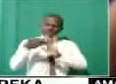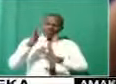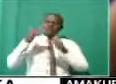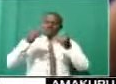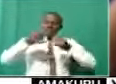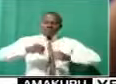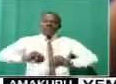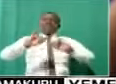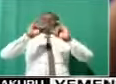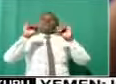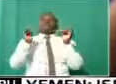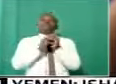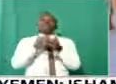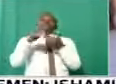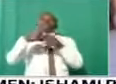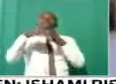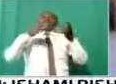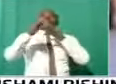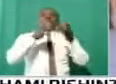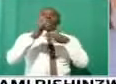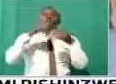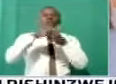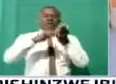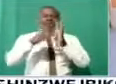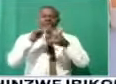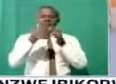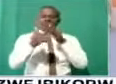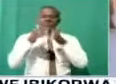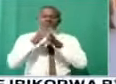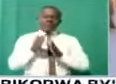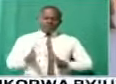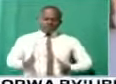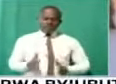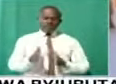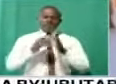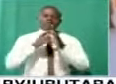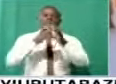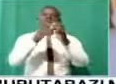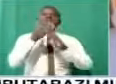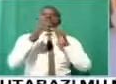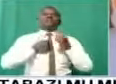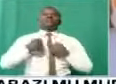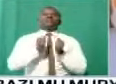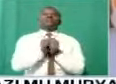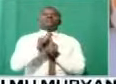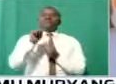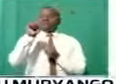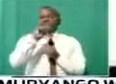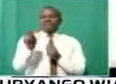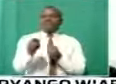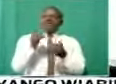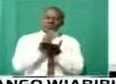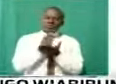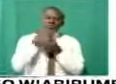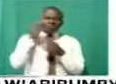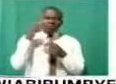bigiye gushyirwa mu bikorwa. Akaba anasobanura yuko umushinga wo kubaka gari ya moshi hagati y'u Rwanda na Tanzania bidasubirwaho noneho